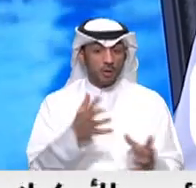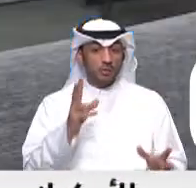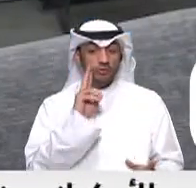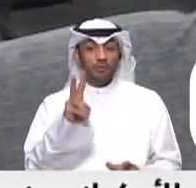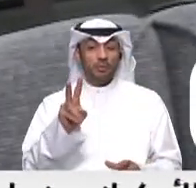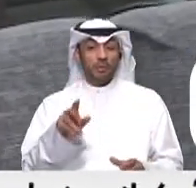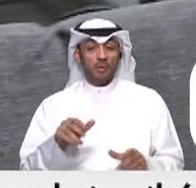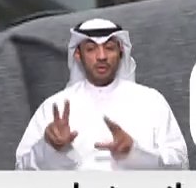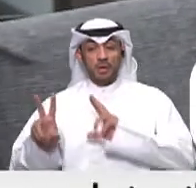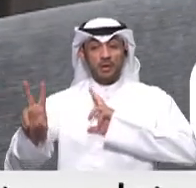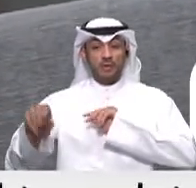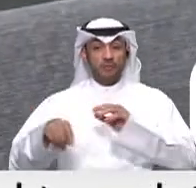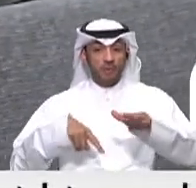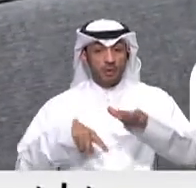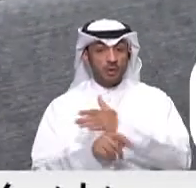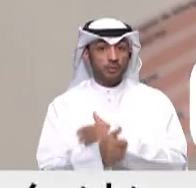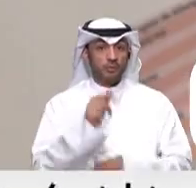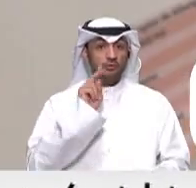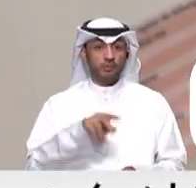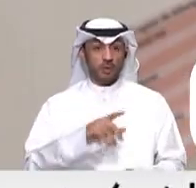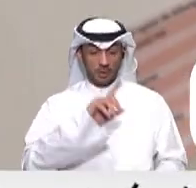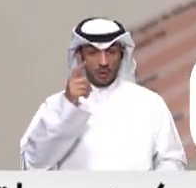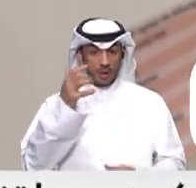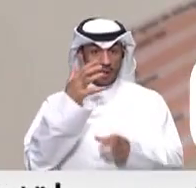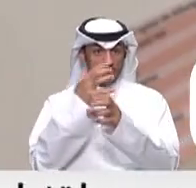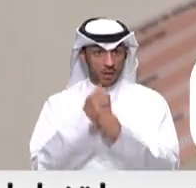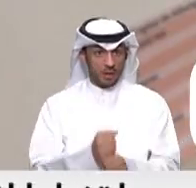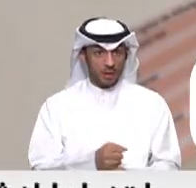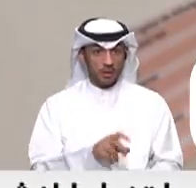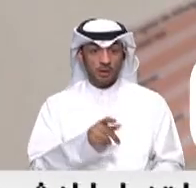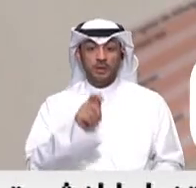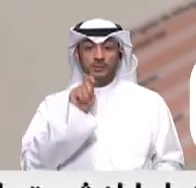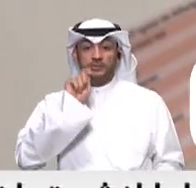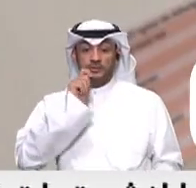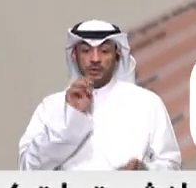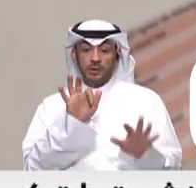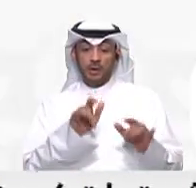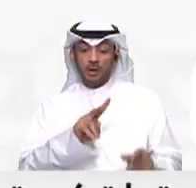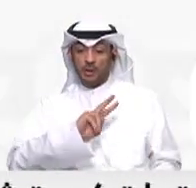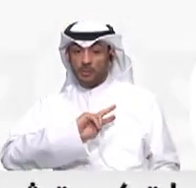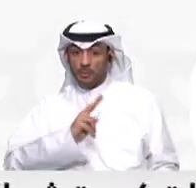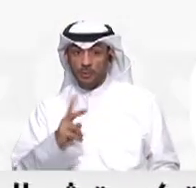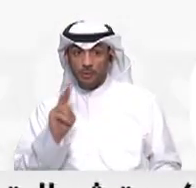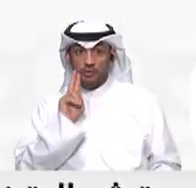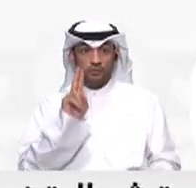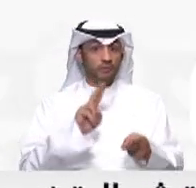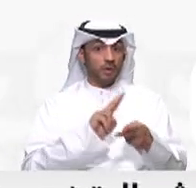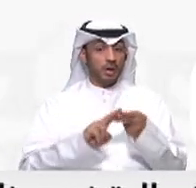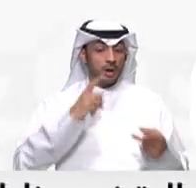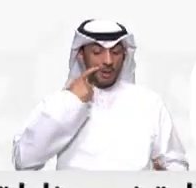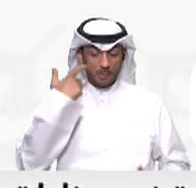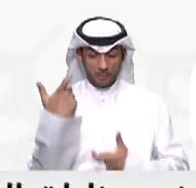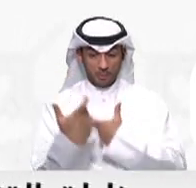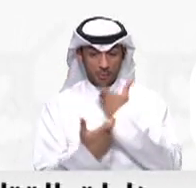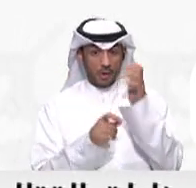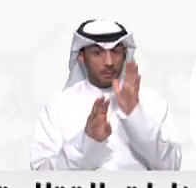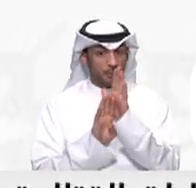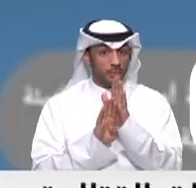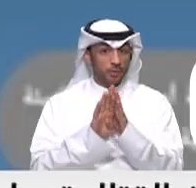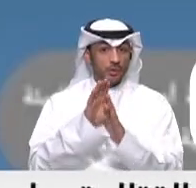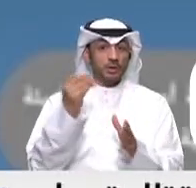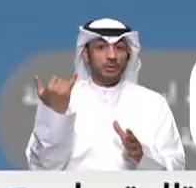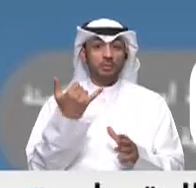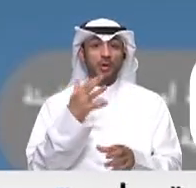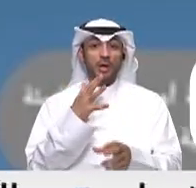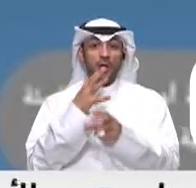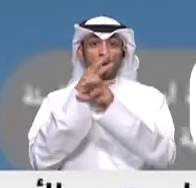المخترقين يتزايد الاهتمام باستخدام التشفي المتعدده وحلول المراقبه المتقدمه لتعزيز